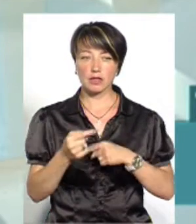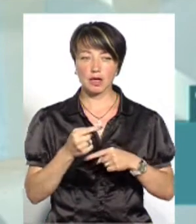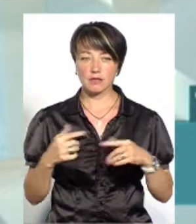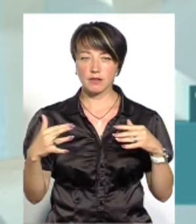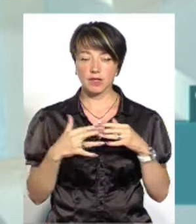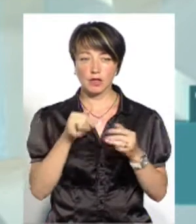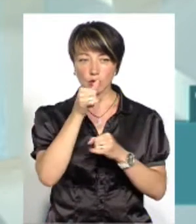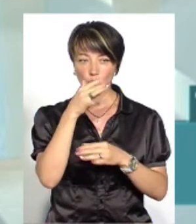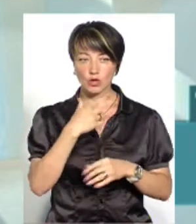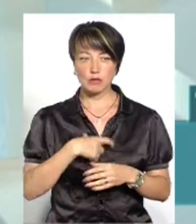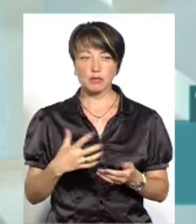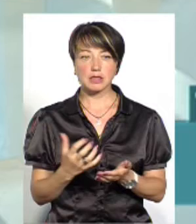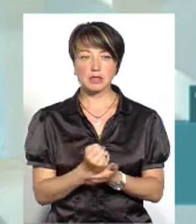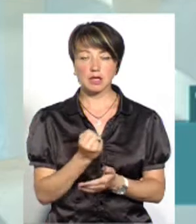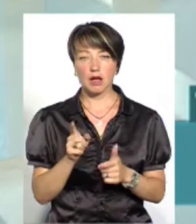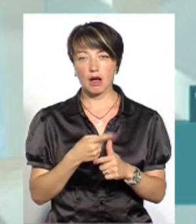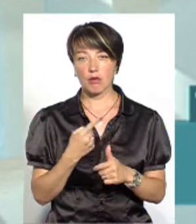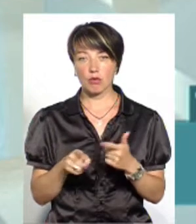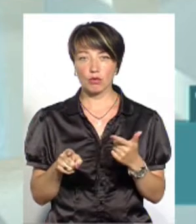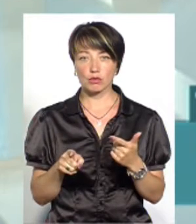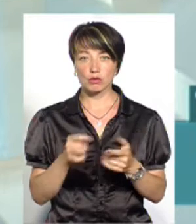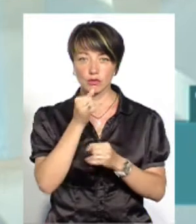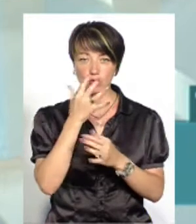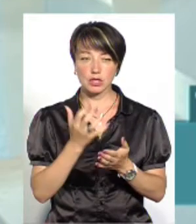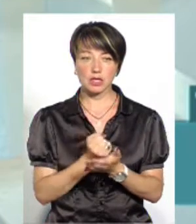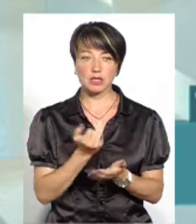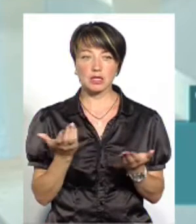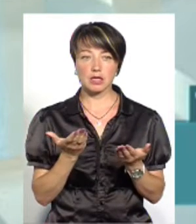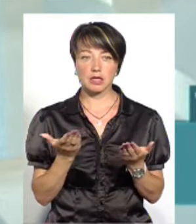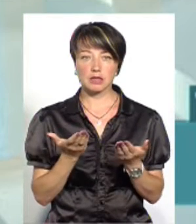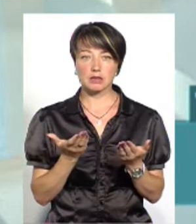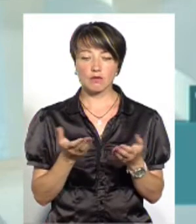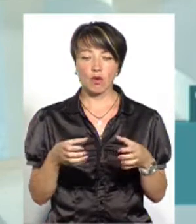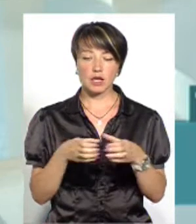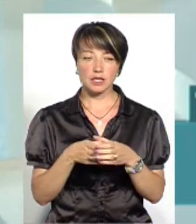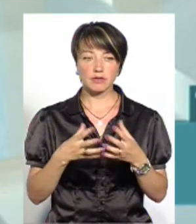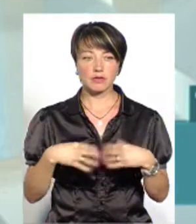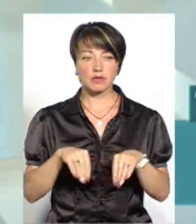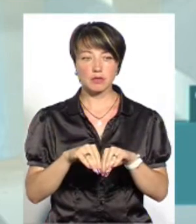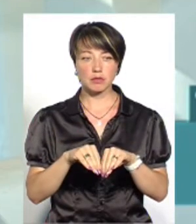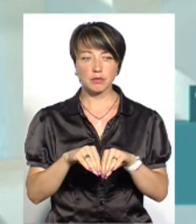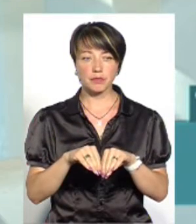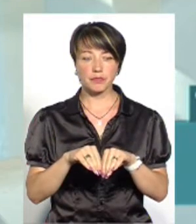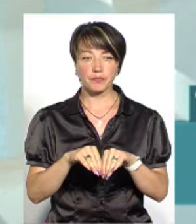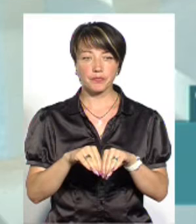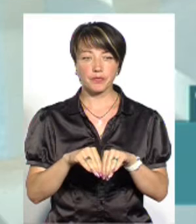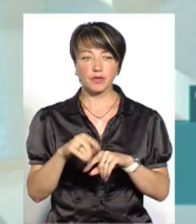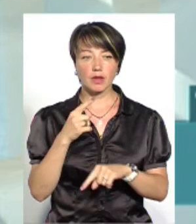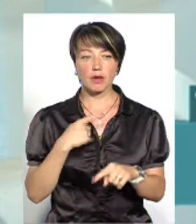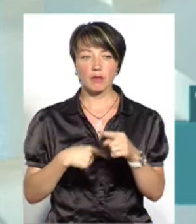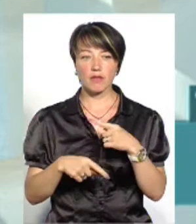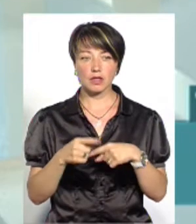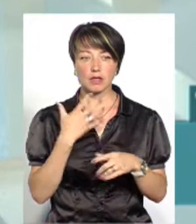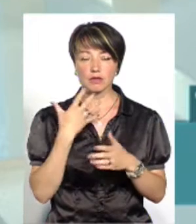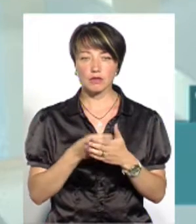себе знайти, вона... Або якщо не може знайти якесь себе в колективі, в сім'ї, вона повертається